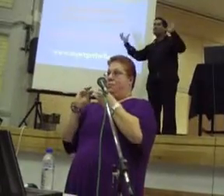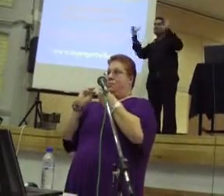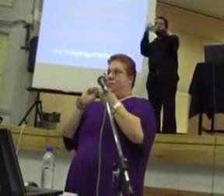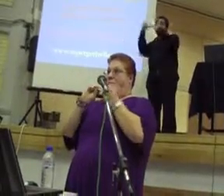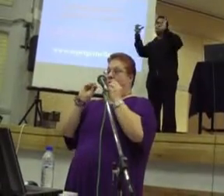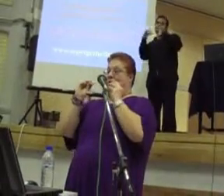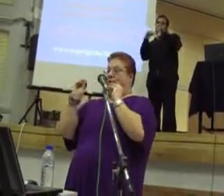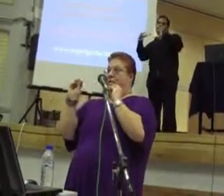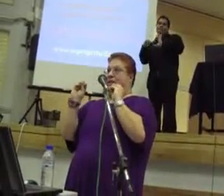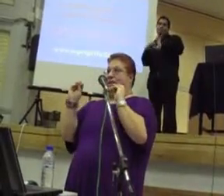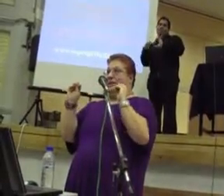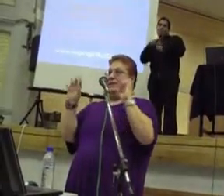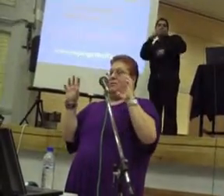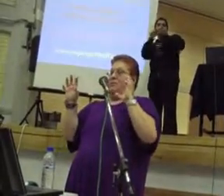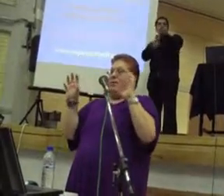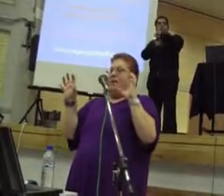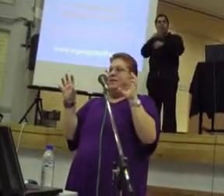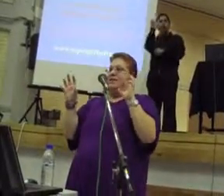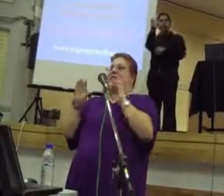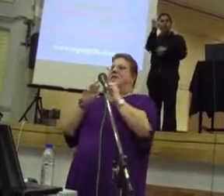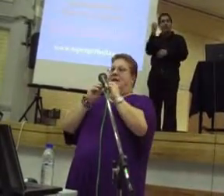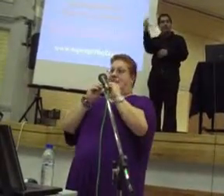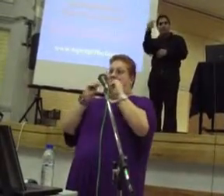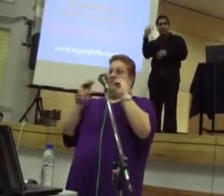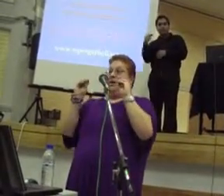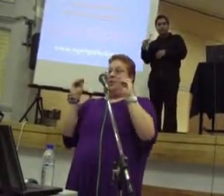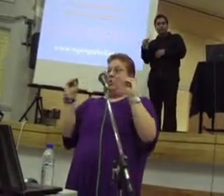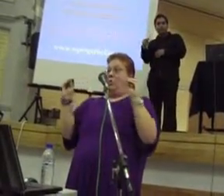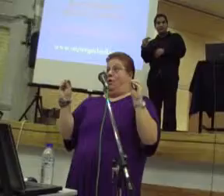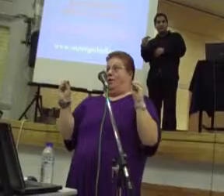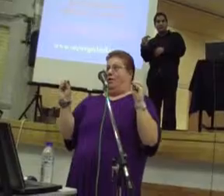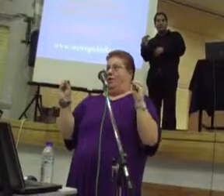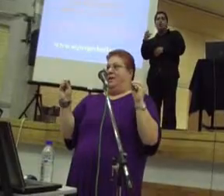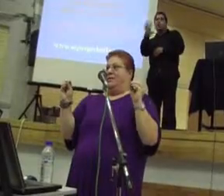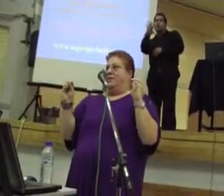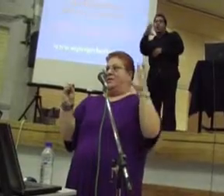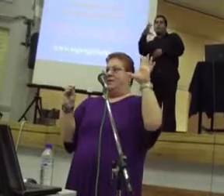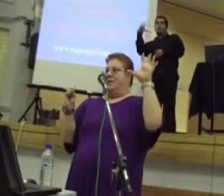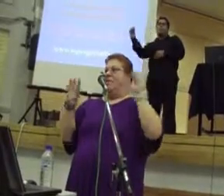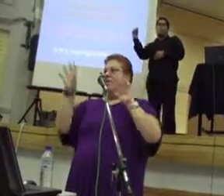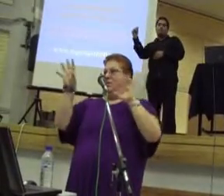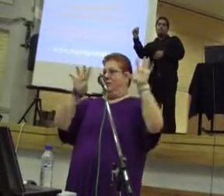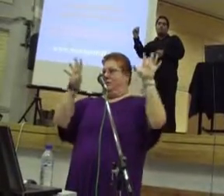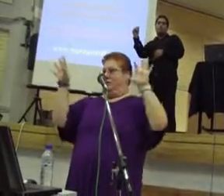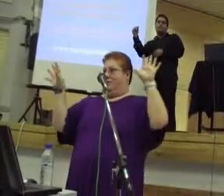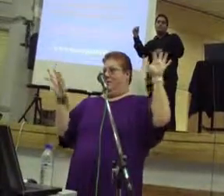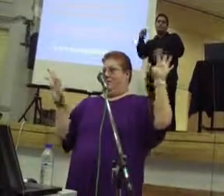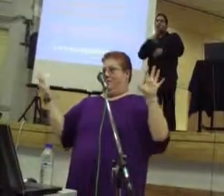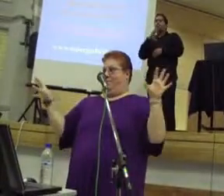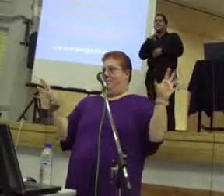συνδέω, προσπαθώ αυτές οι λέξεις και προτάσεις να βγάζουν νόημα, για να μην σας λέω